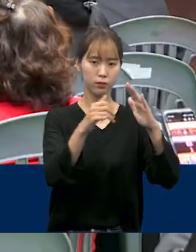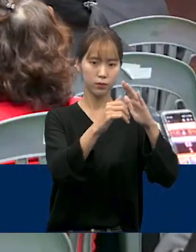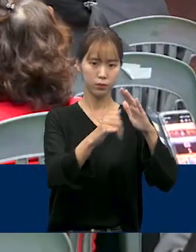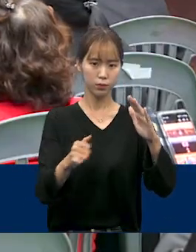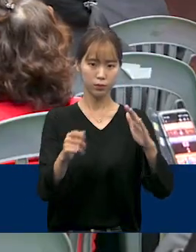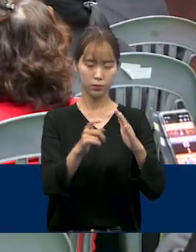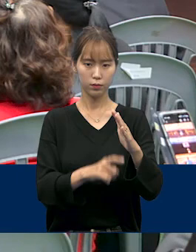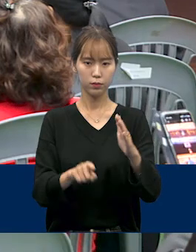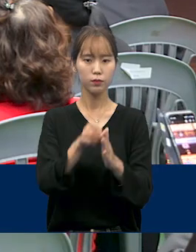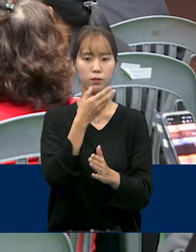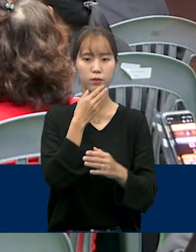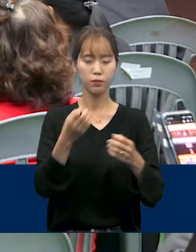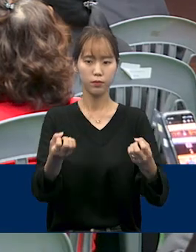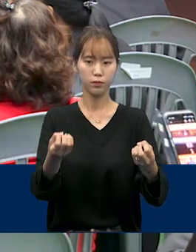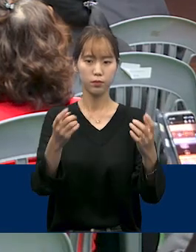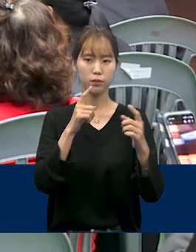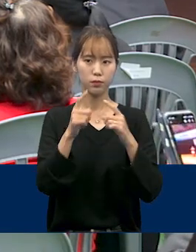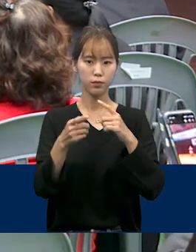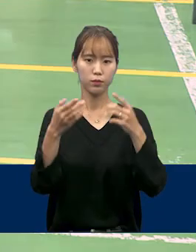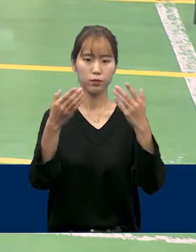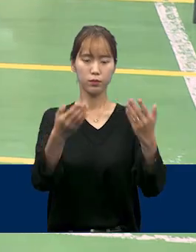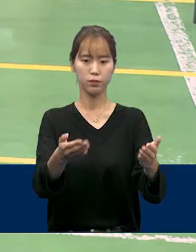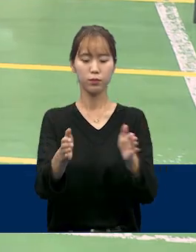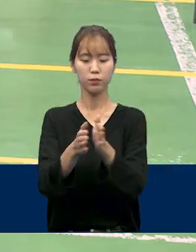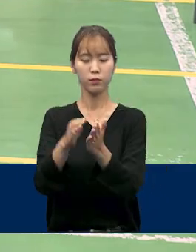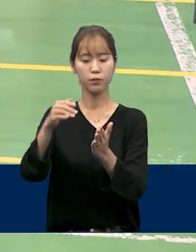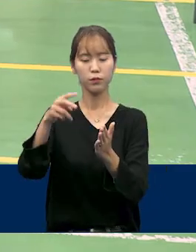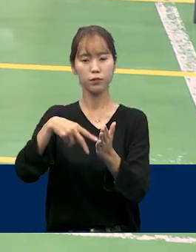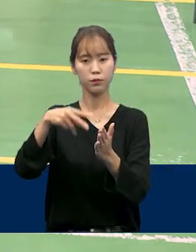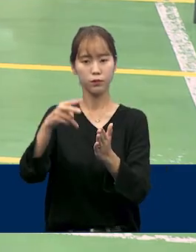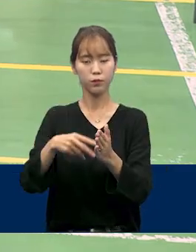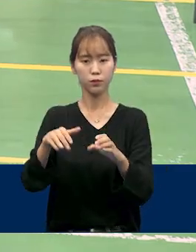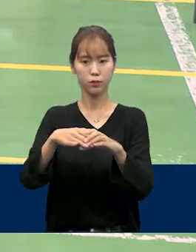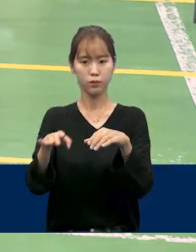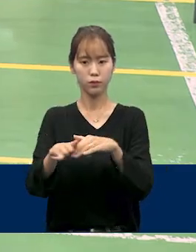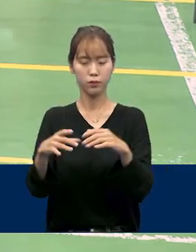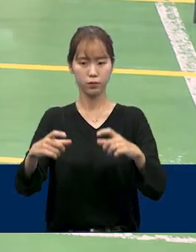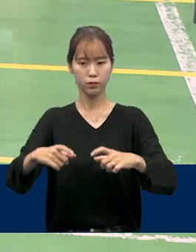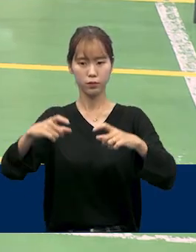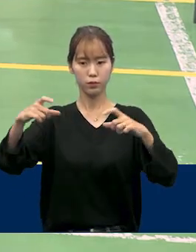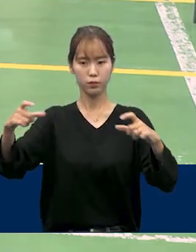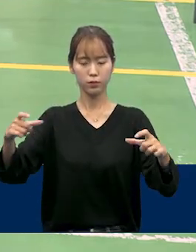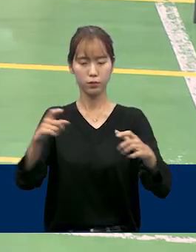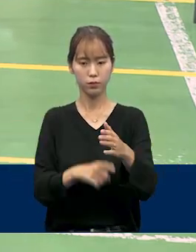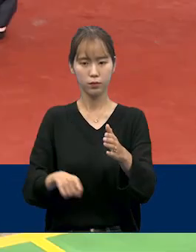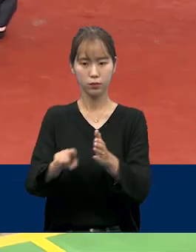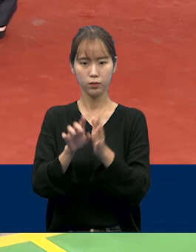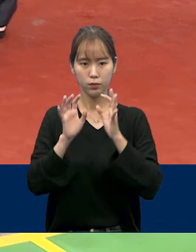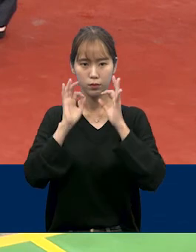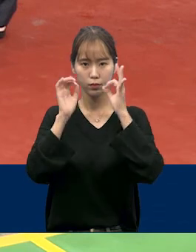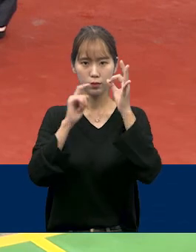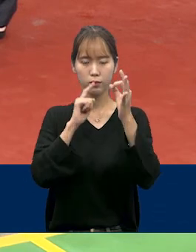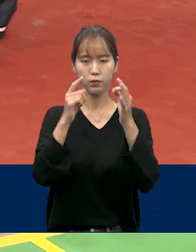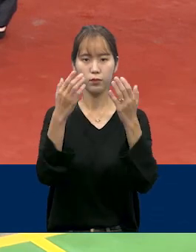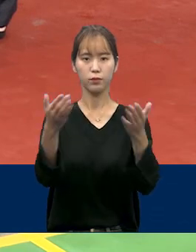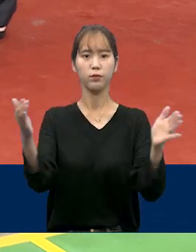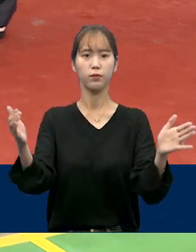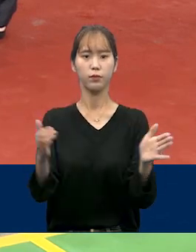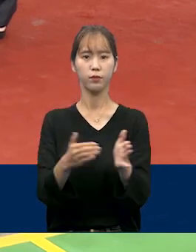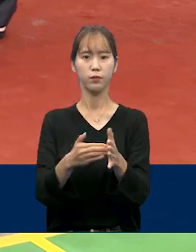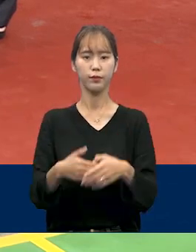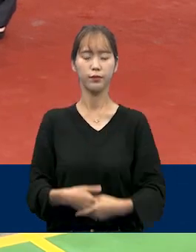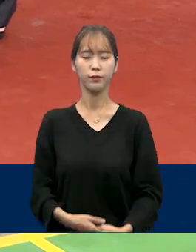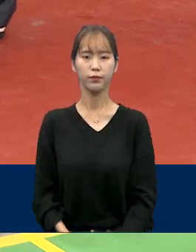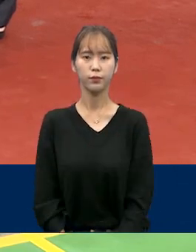가족들에게 축하의 인사를 전하고 고 에서도 독서문화 확산을 위한 지원을 지속적으로 해 나가겠다는 뜻을